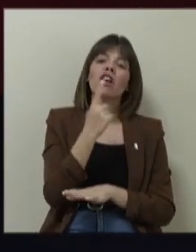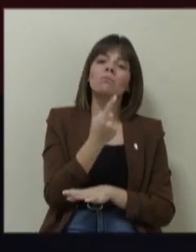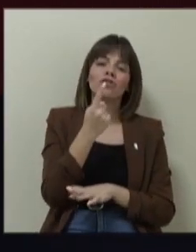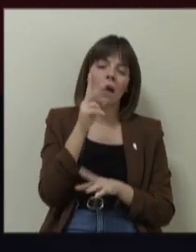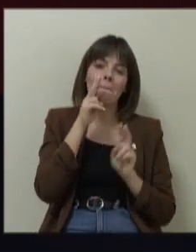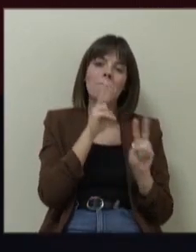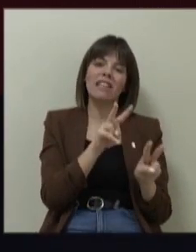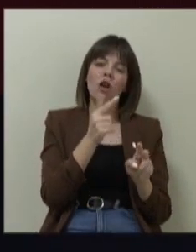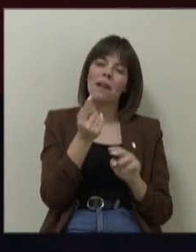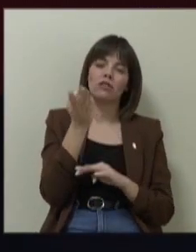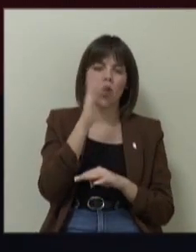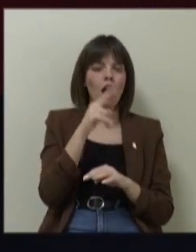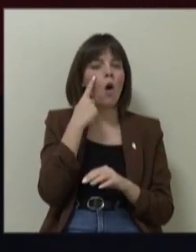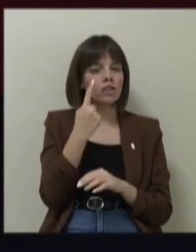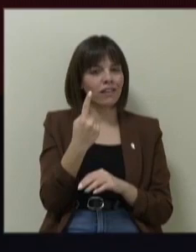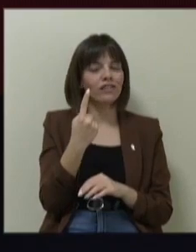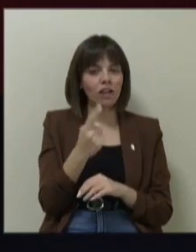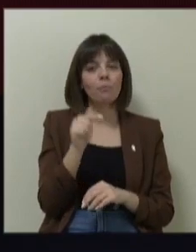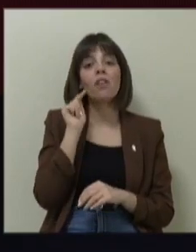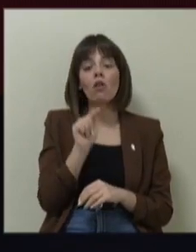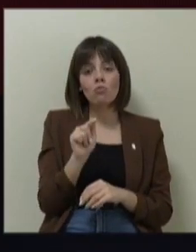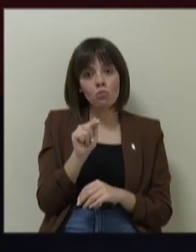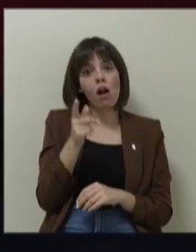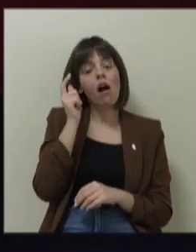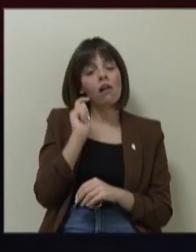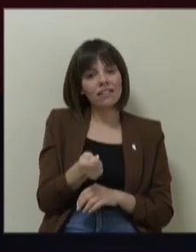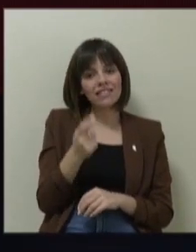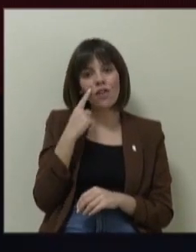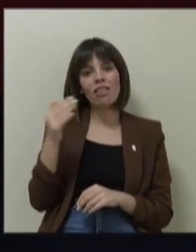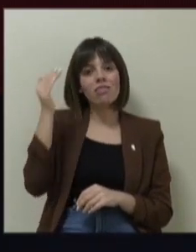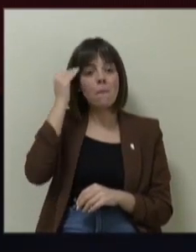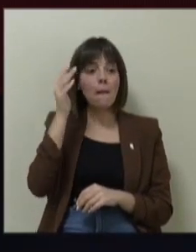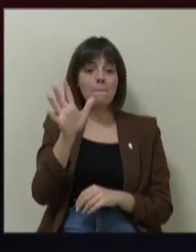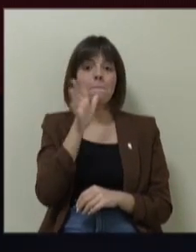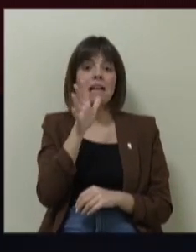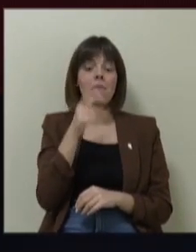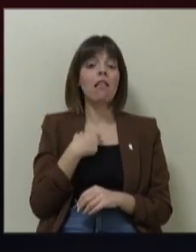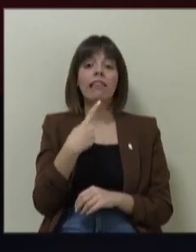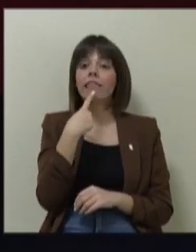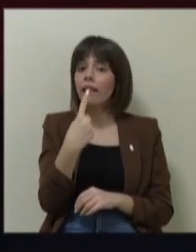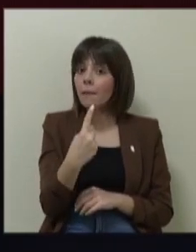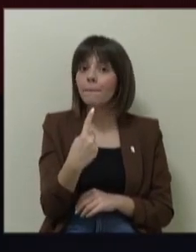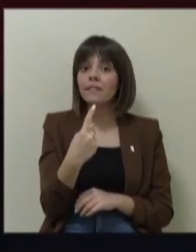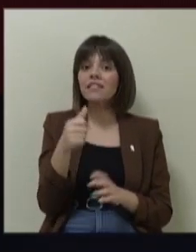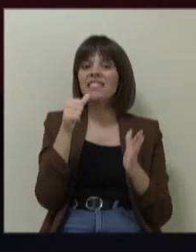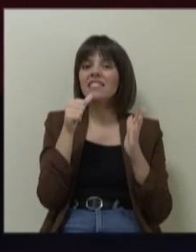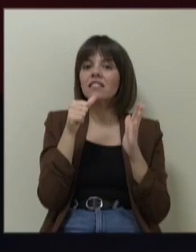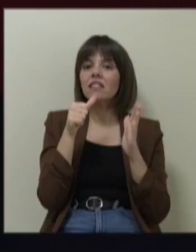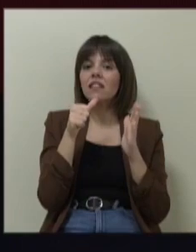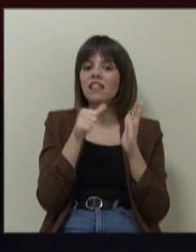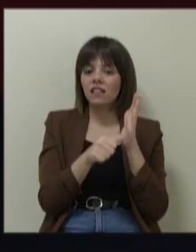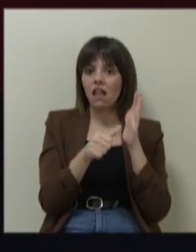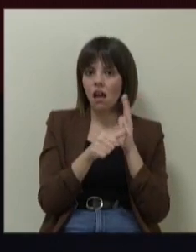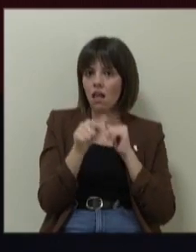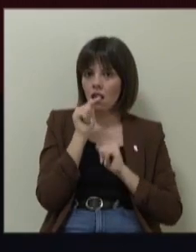Birazdan göstereceğim. Ve bunun altında da temel bilimler dediğimiz tarif